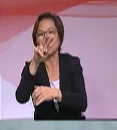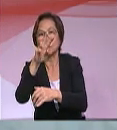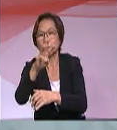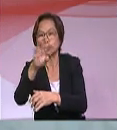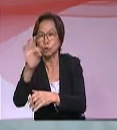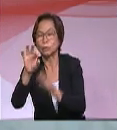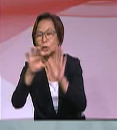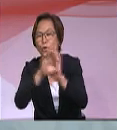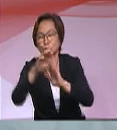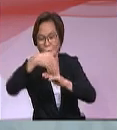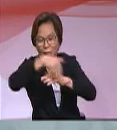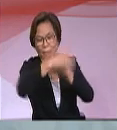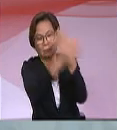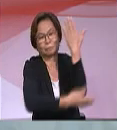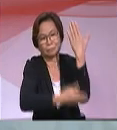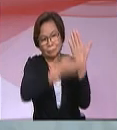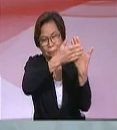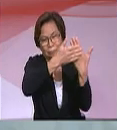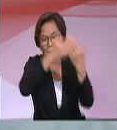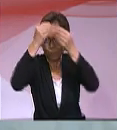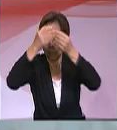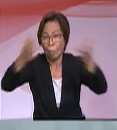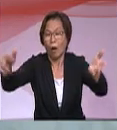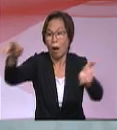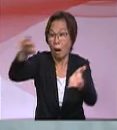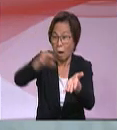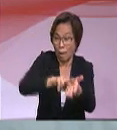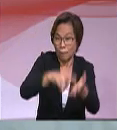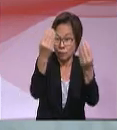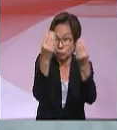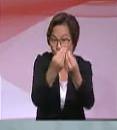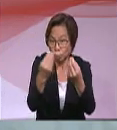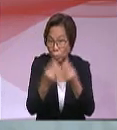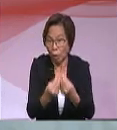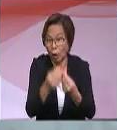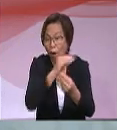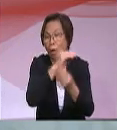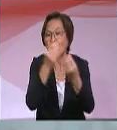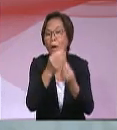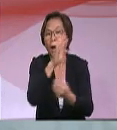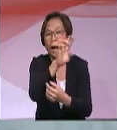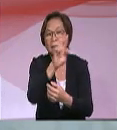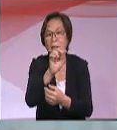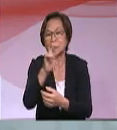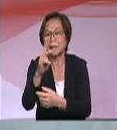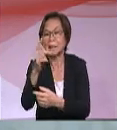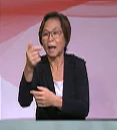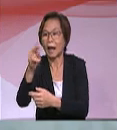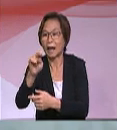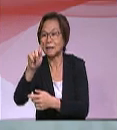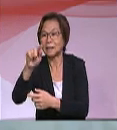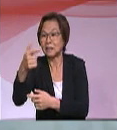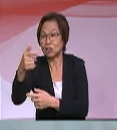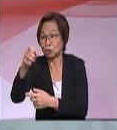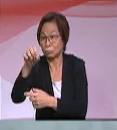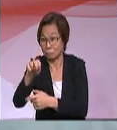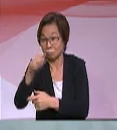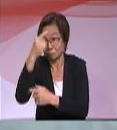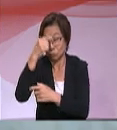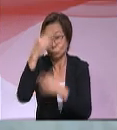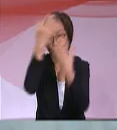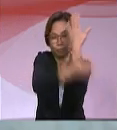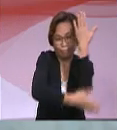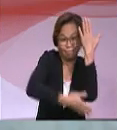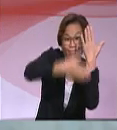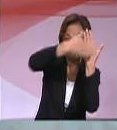26,069 sampel. Juga dimaklumkan laporan jumlah kumulatif ujian RTK antigen untuk